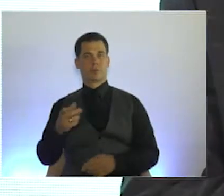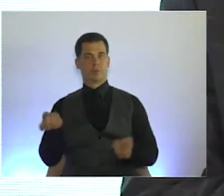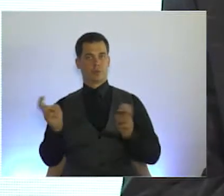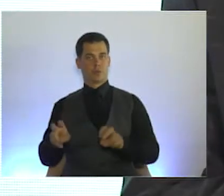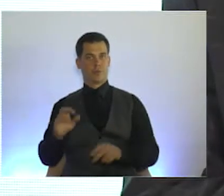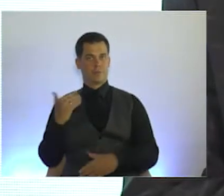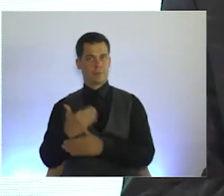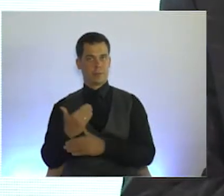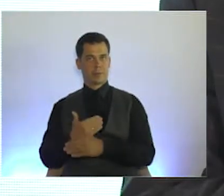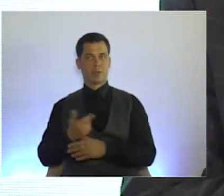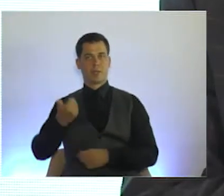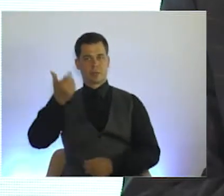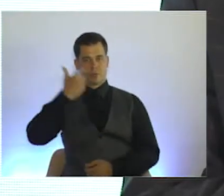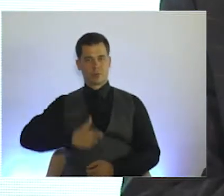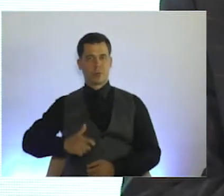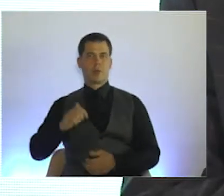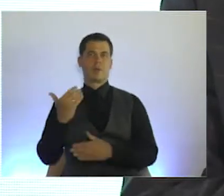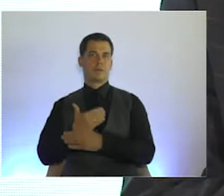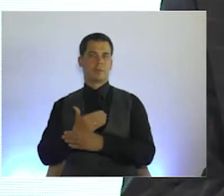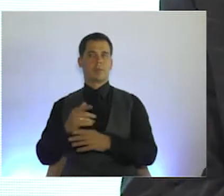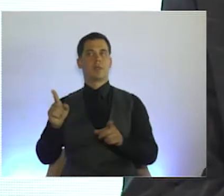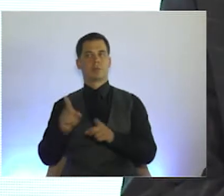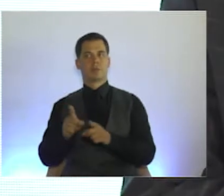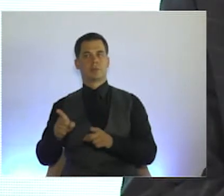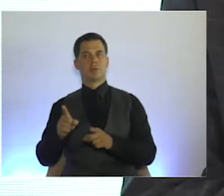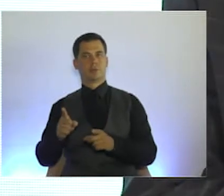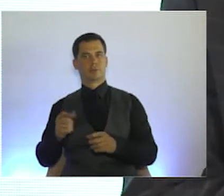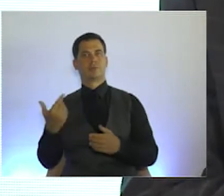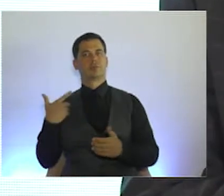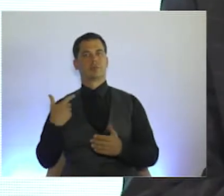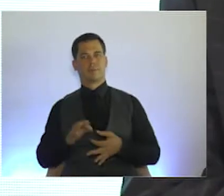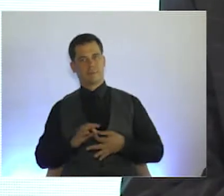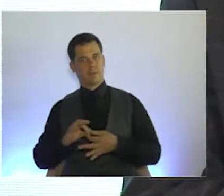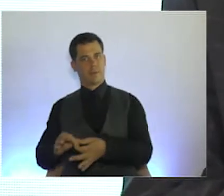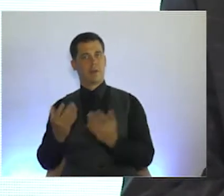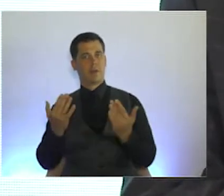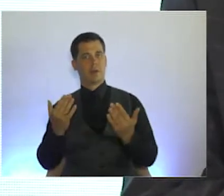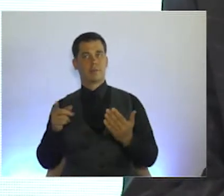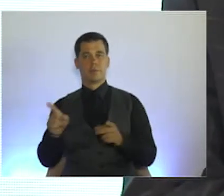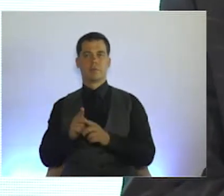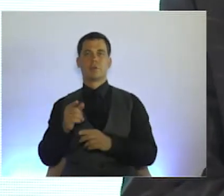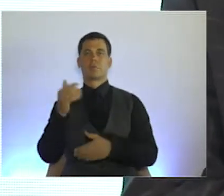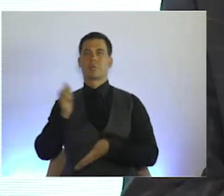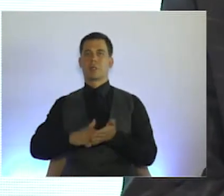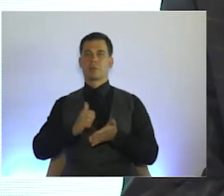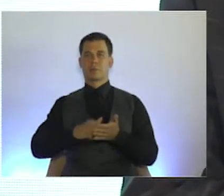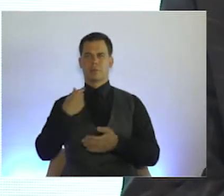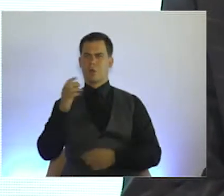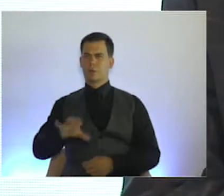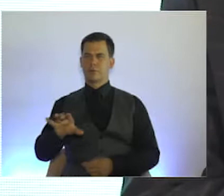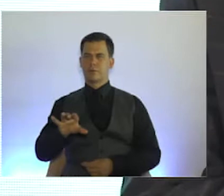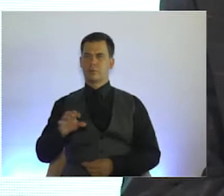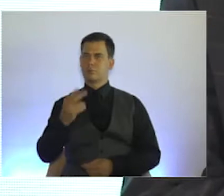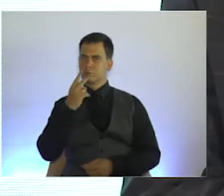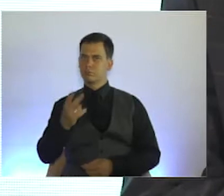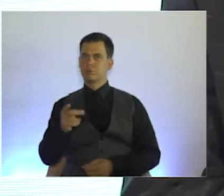gospodarczych, jednoosobowych firm, a także przeżywalność tych firm, bo Mazowieckie Obserwatorium Rynku Pracy prowadziło takie badanie,